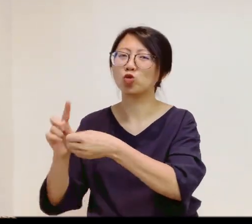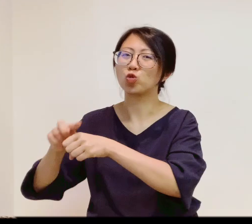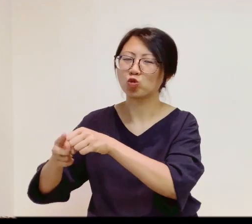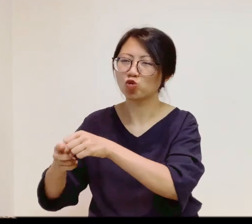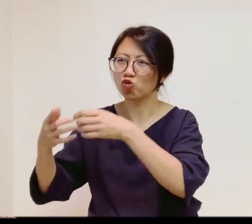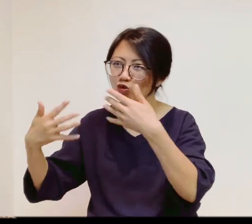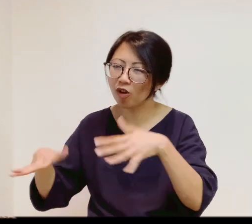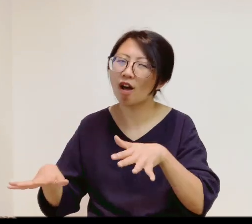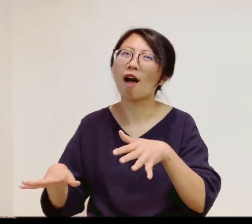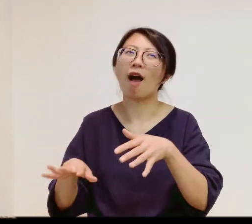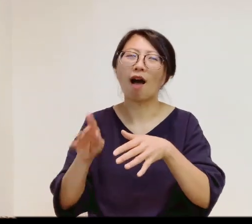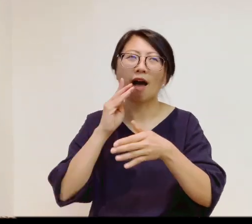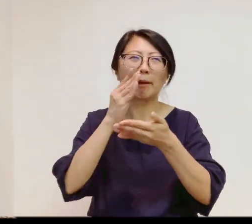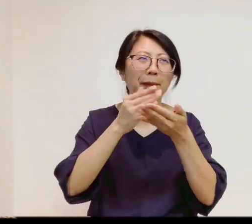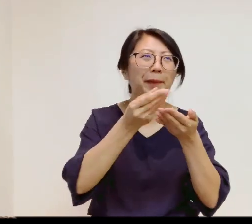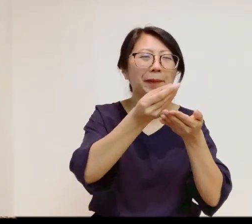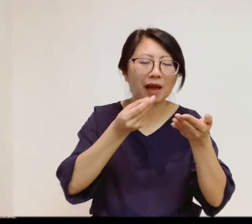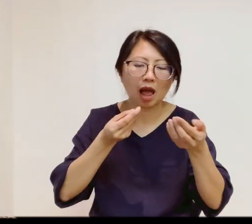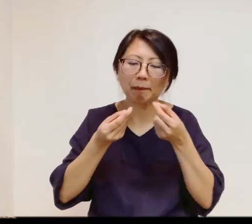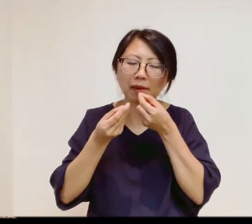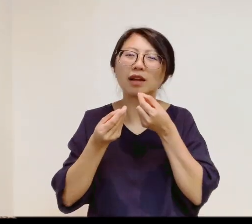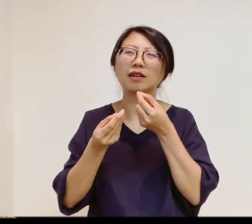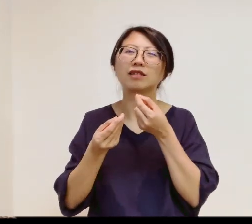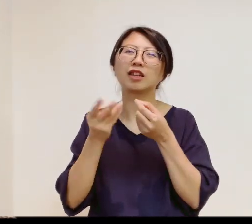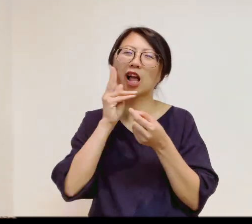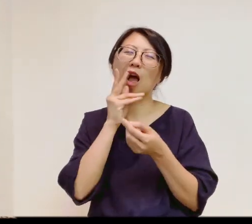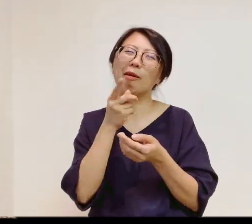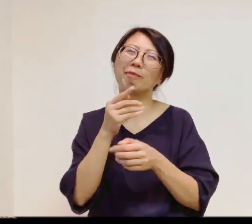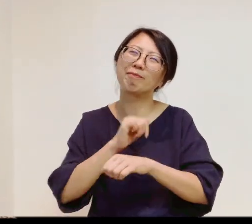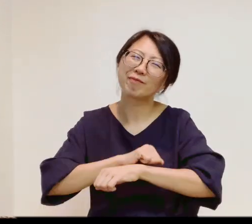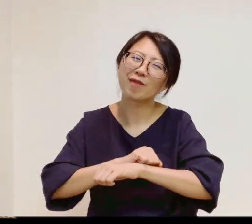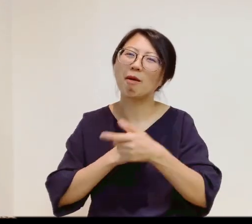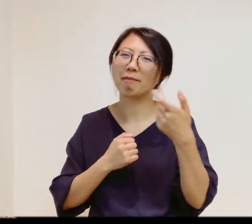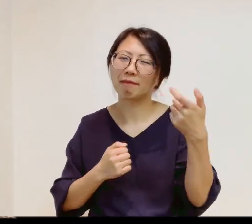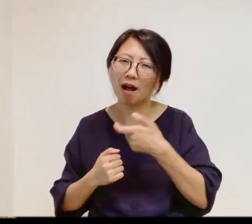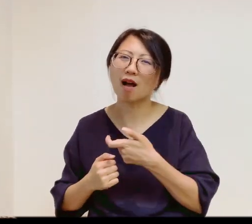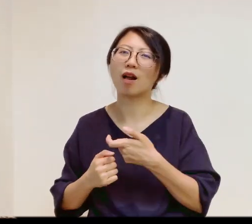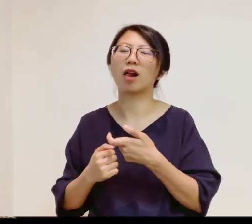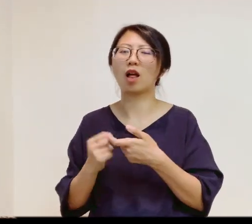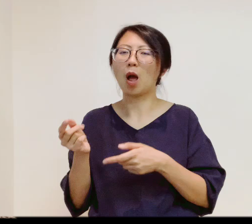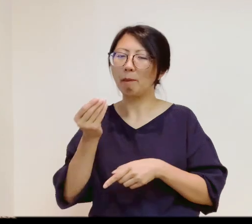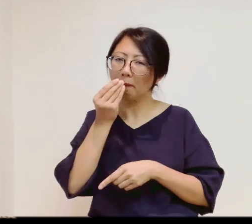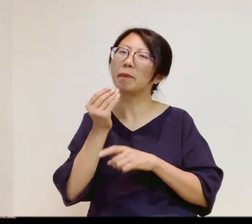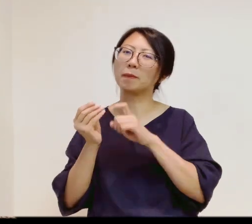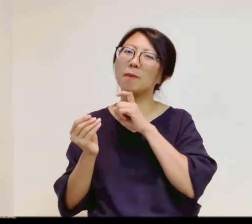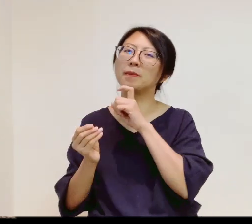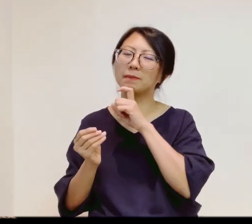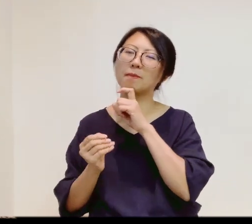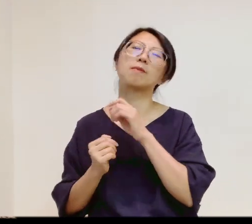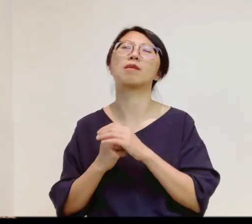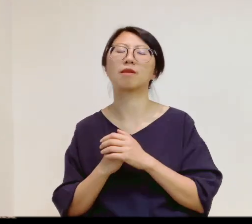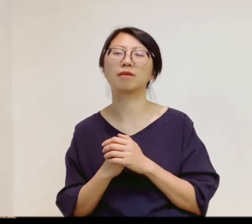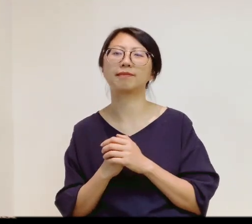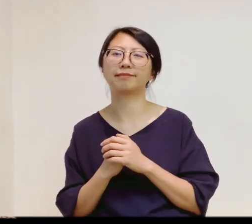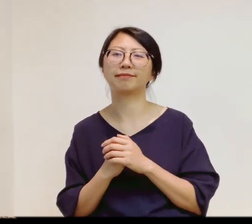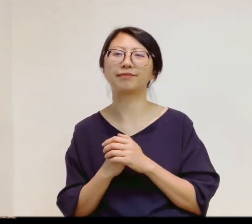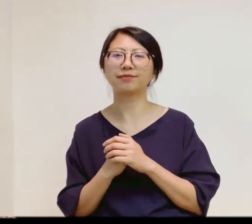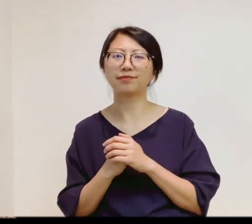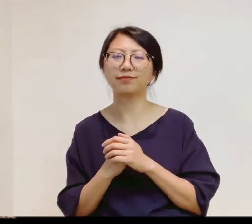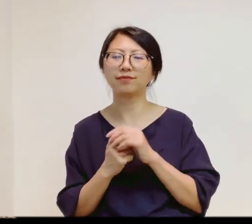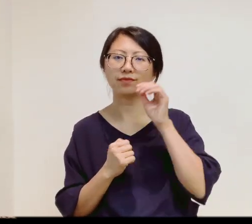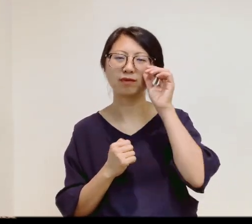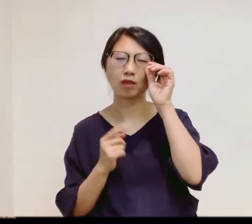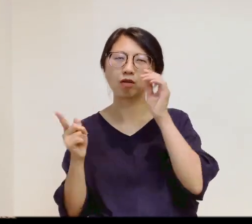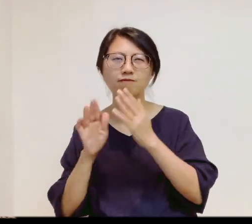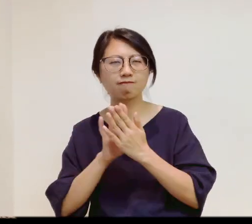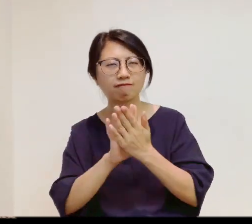以整得熟啲薯仔啦，拎咗薯仔都冇用。咁佢會幫人哋去煲下呢啲薯仔之後咧，咁跟住就攞翻少少薯仔作為一